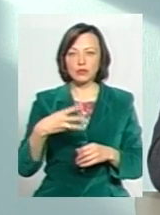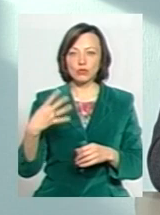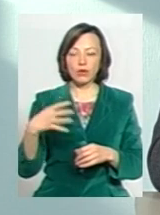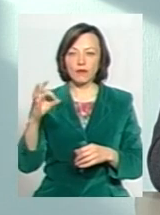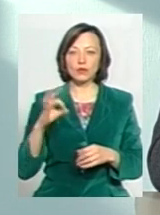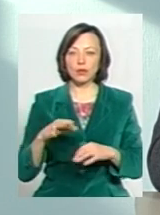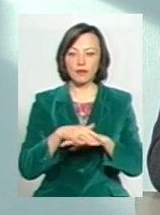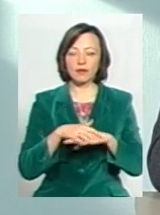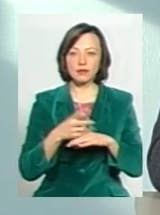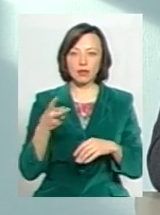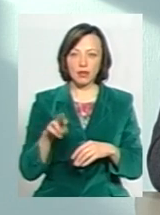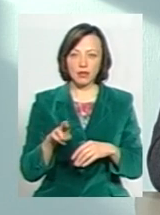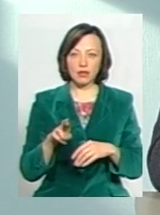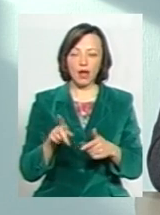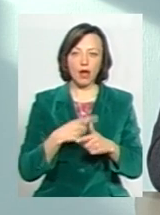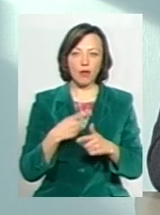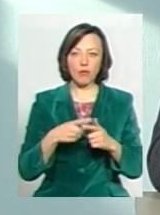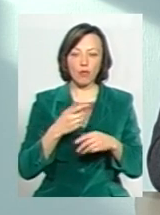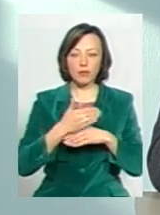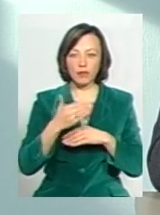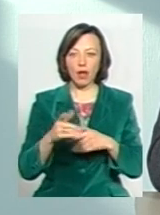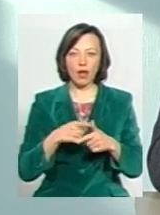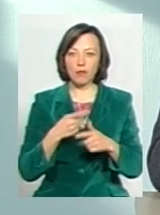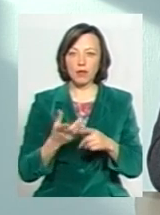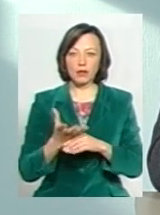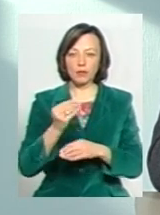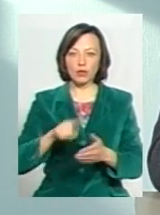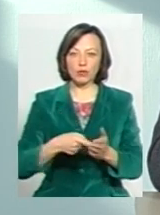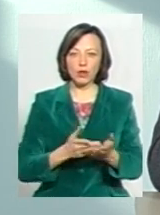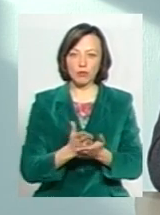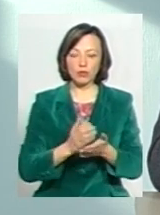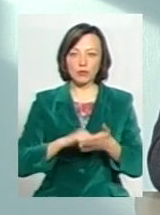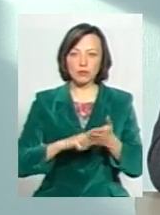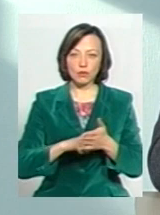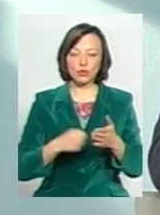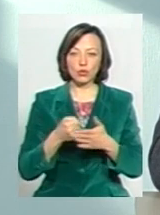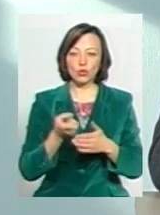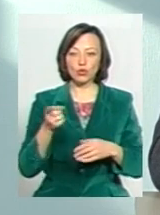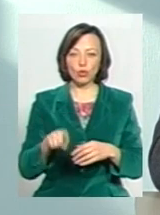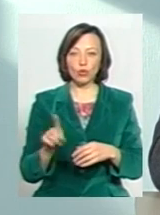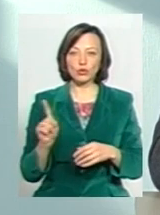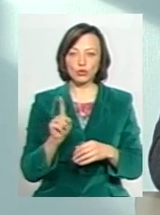30-40% населення або невчасно, або не сплачує за комунальні послуги. Що призводить до того, що